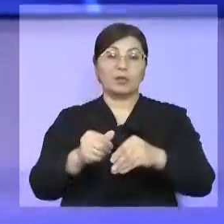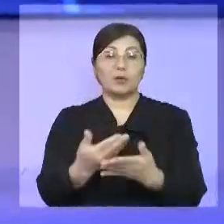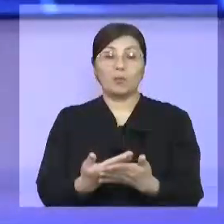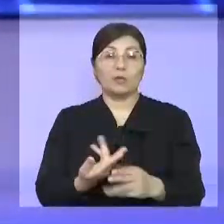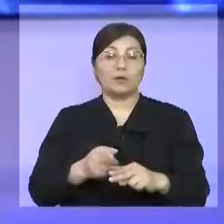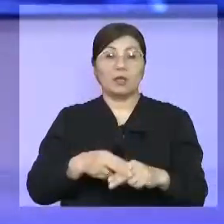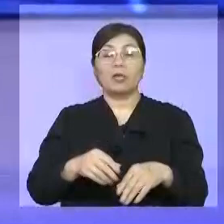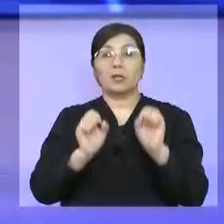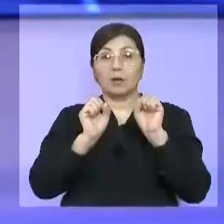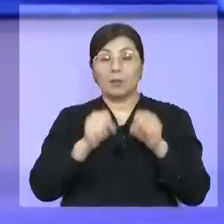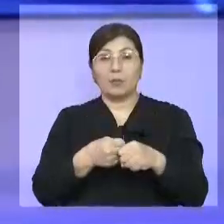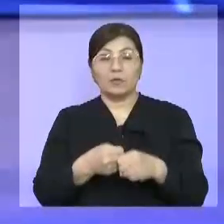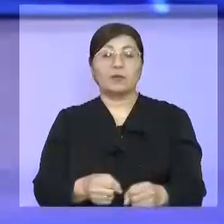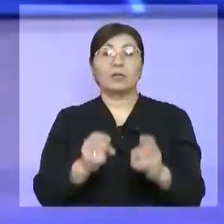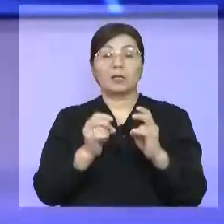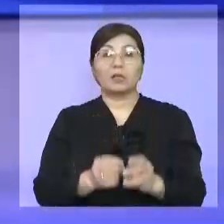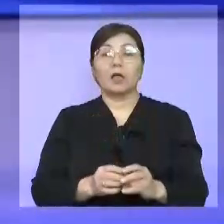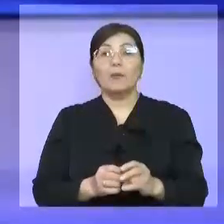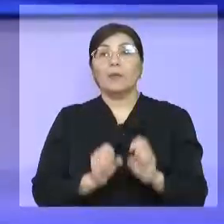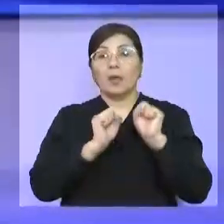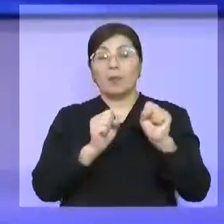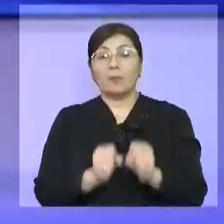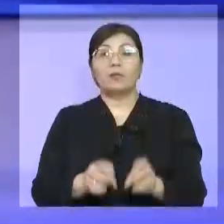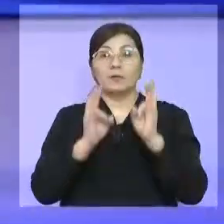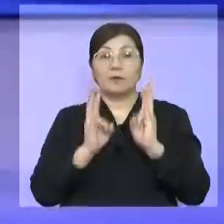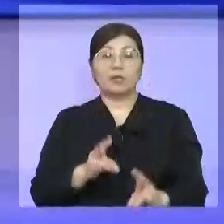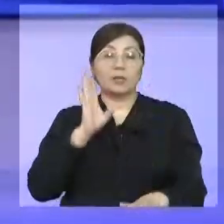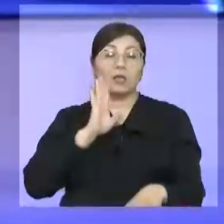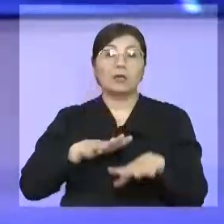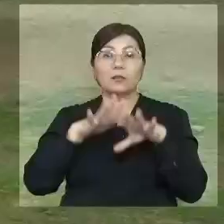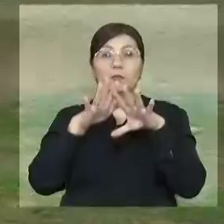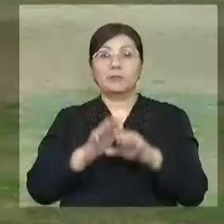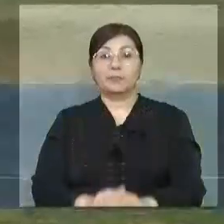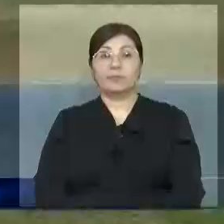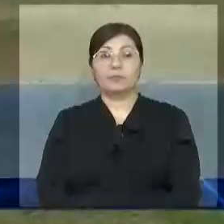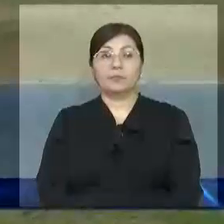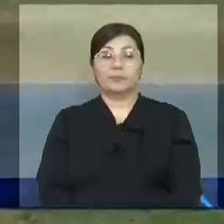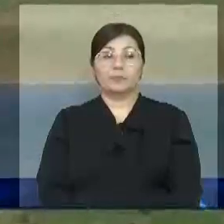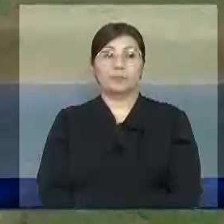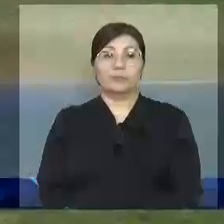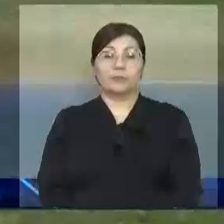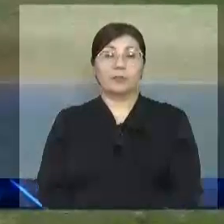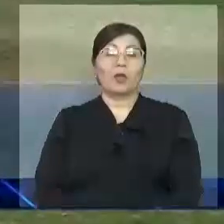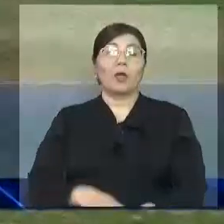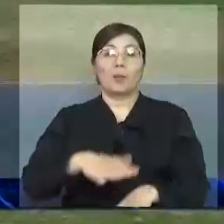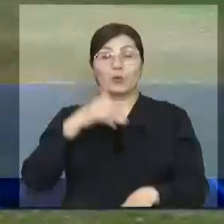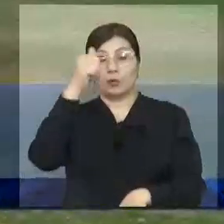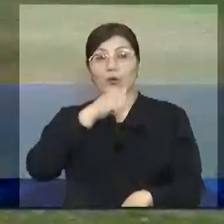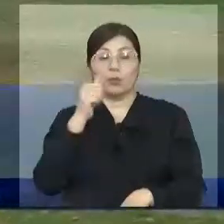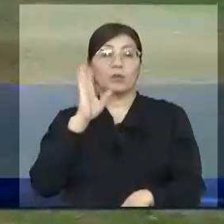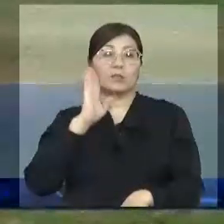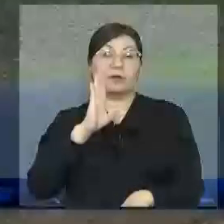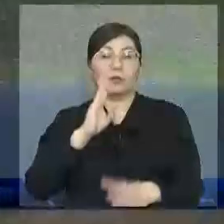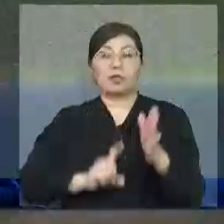защитить село от последствий половодья. С пенсионером встретилась наша съемочная группа. На протяжении многих лет вода, берущая